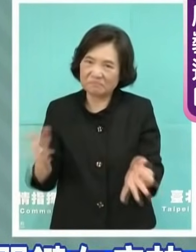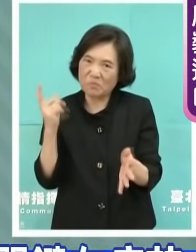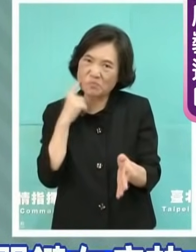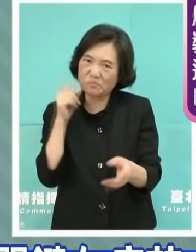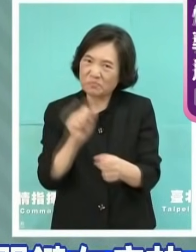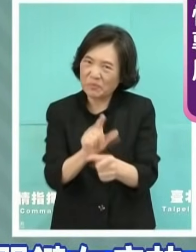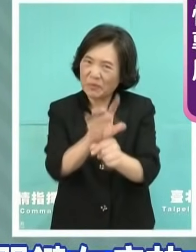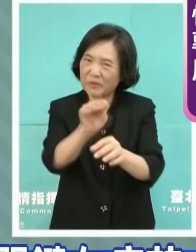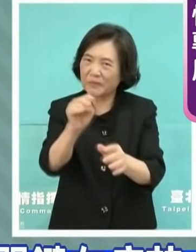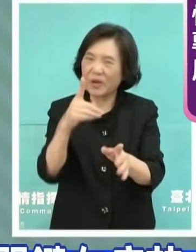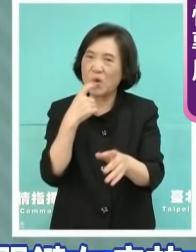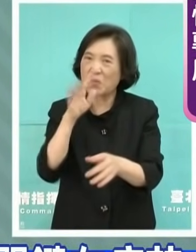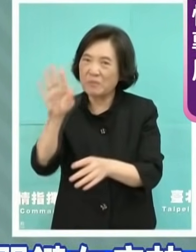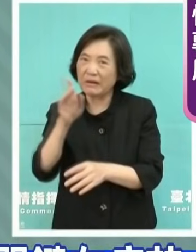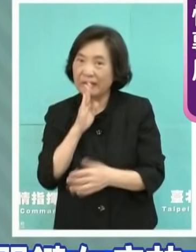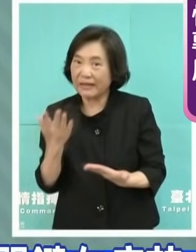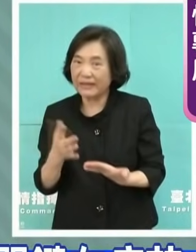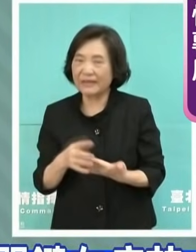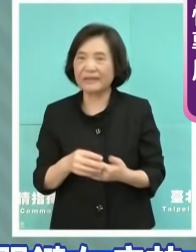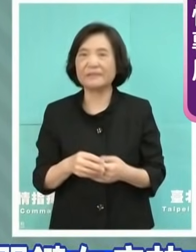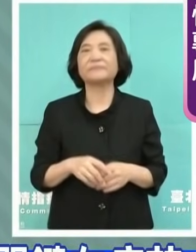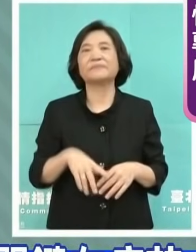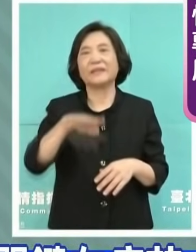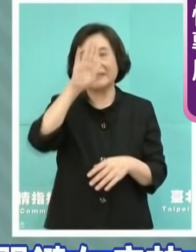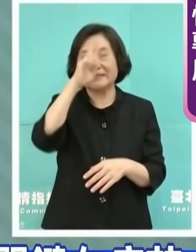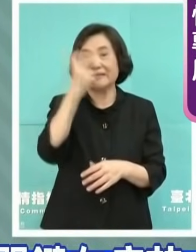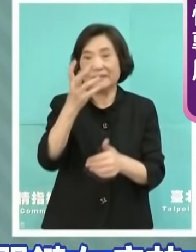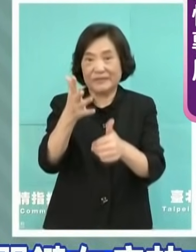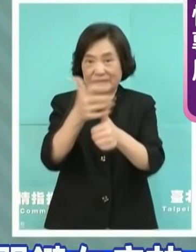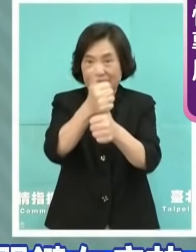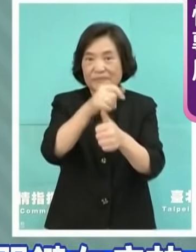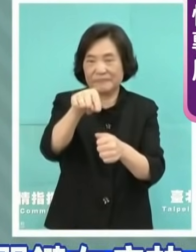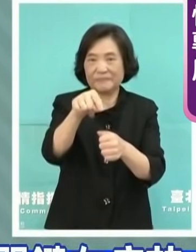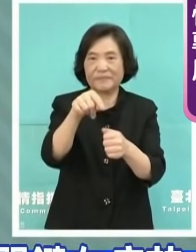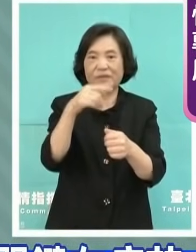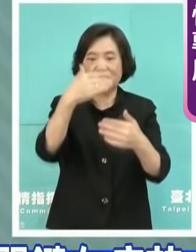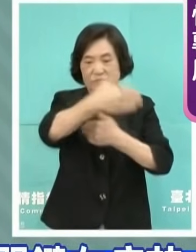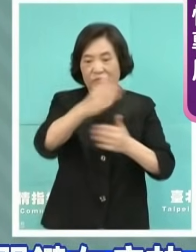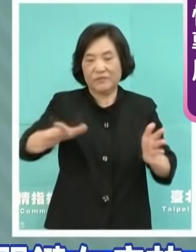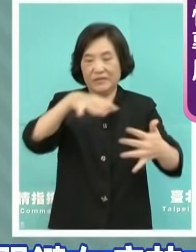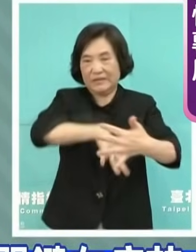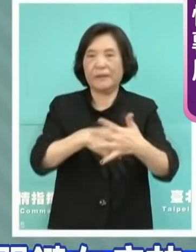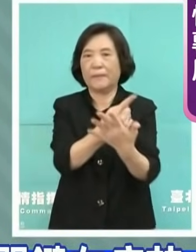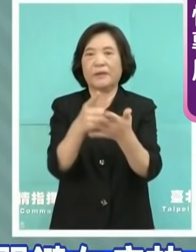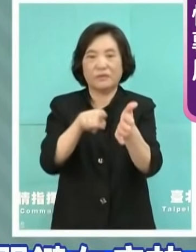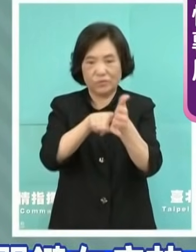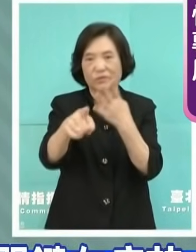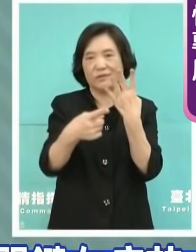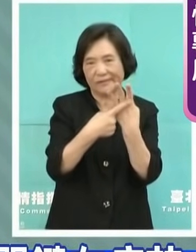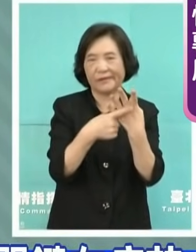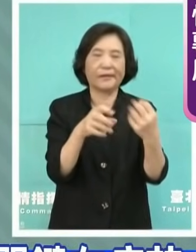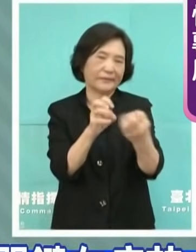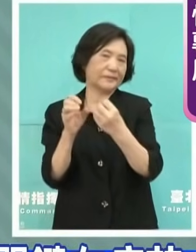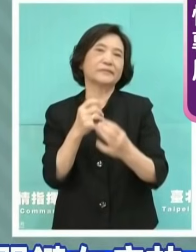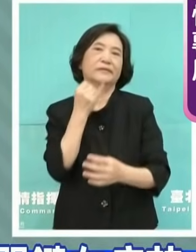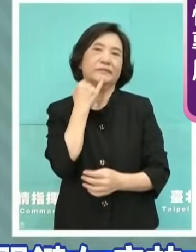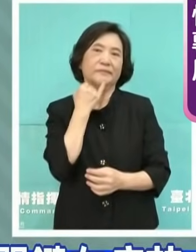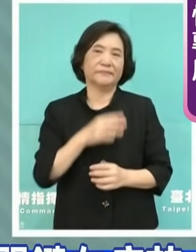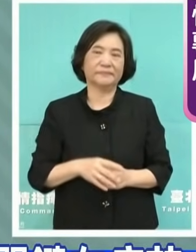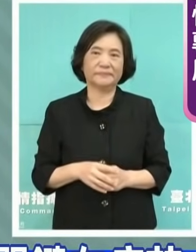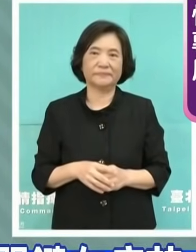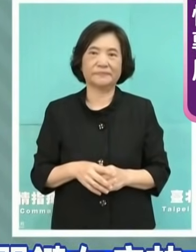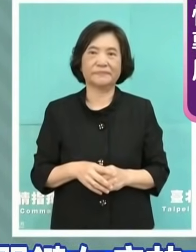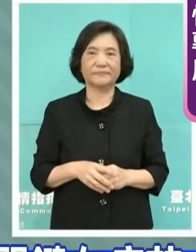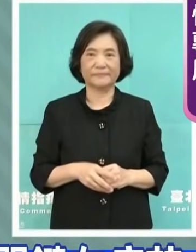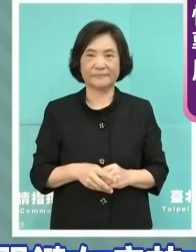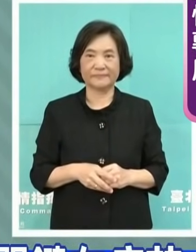其实，在机关署，你知道，如果我们如果在房间里面哦，大家都是专业人士嘛哦，大家都在专业处